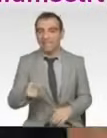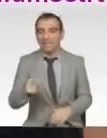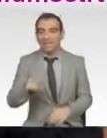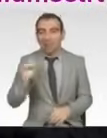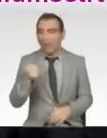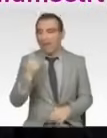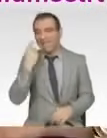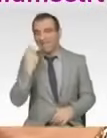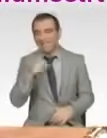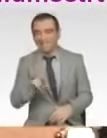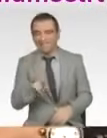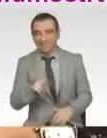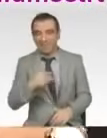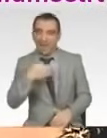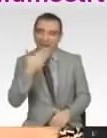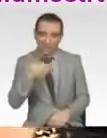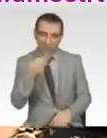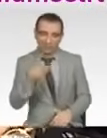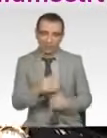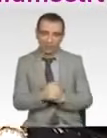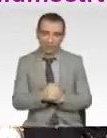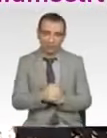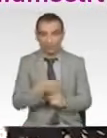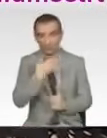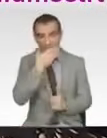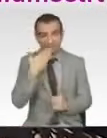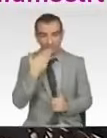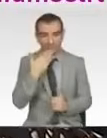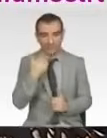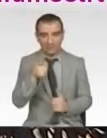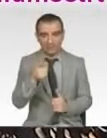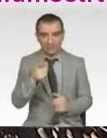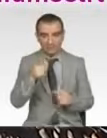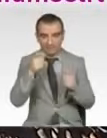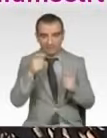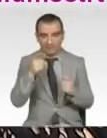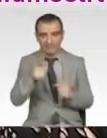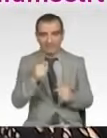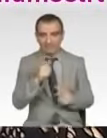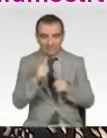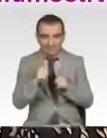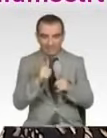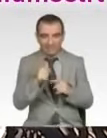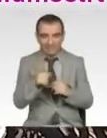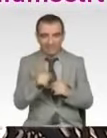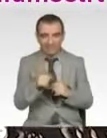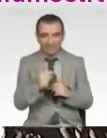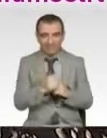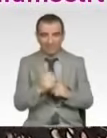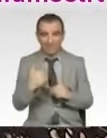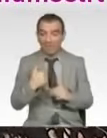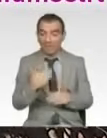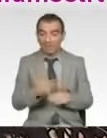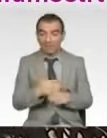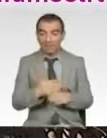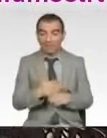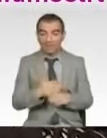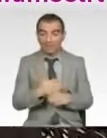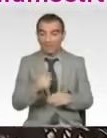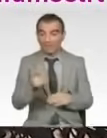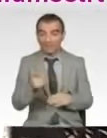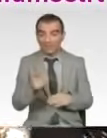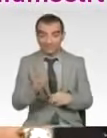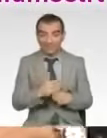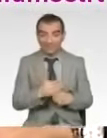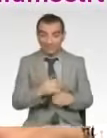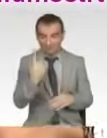de nasıl öğretiriz onu da anlatacağız. Evet Ramazan'da dikkat ediyorum senin evet. sesinde bayağı bir şey olmuş. Ben çünkü neden kısılmış biliyorum. Kısılmış neden